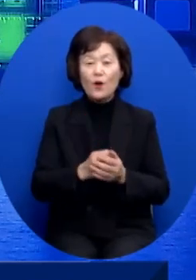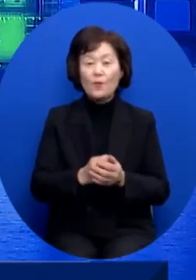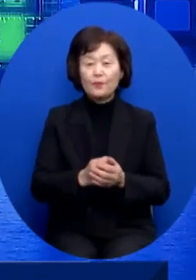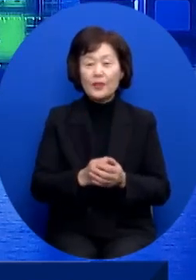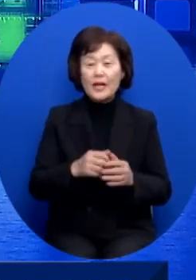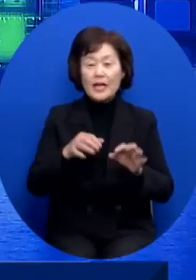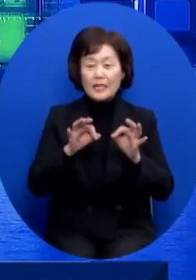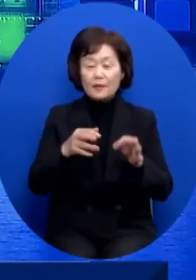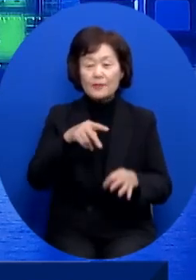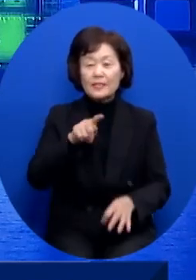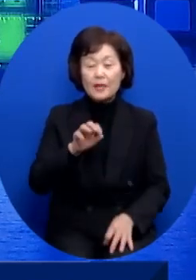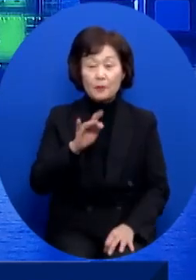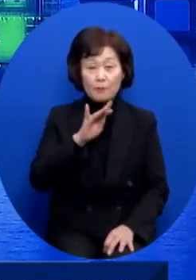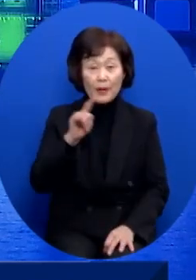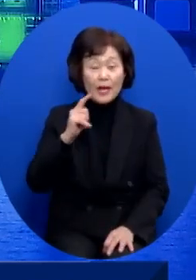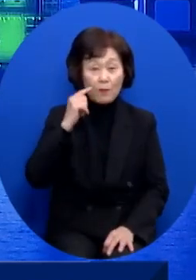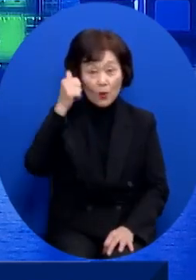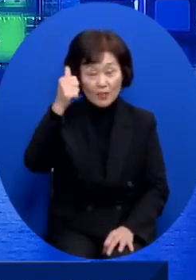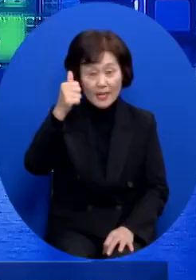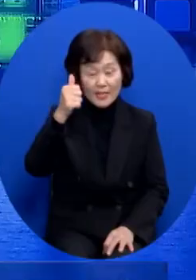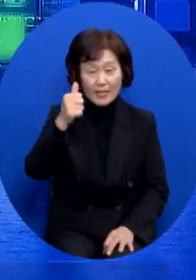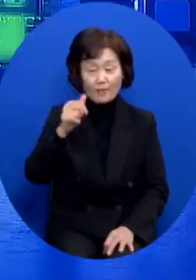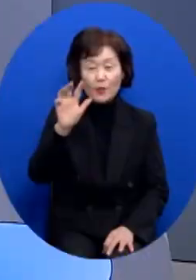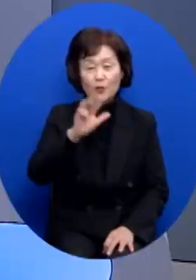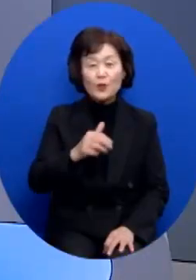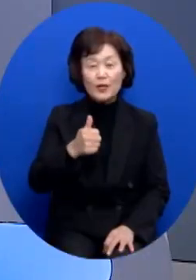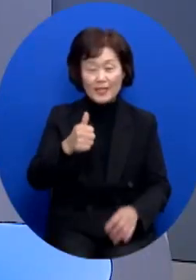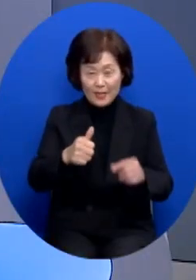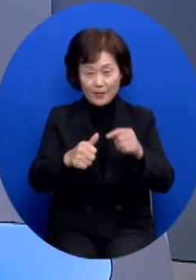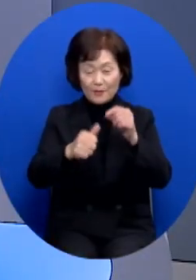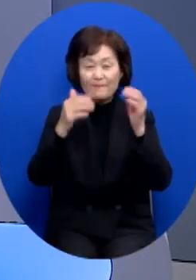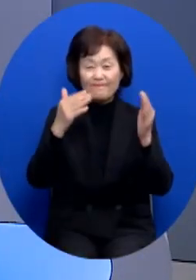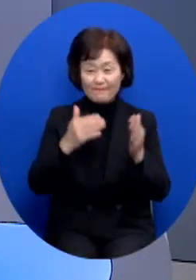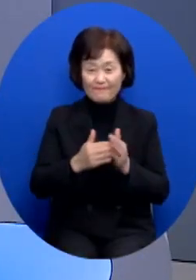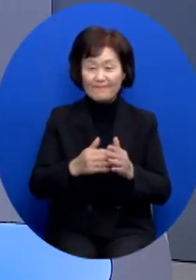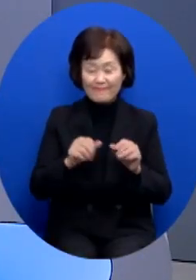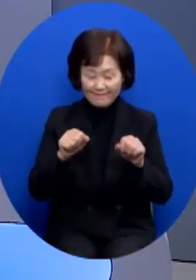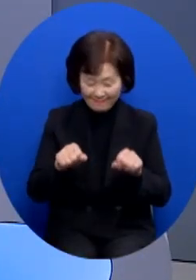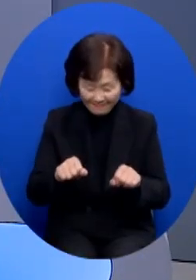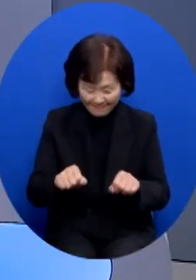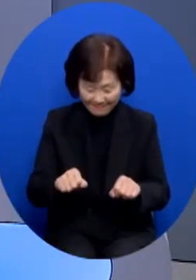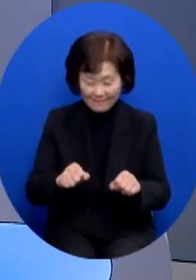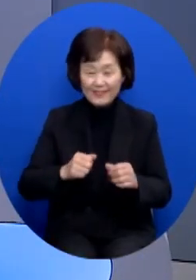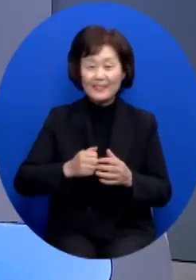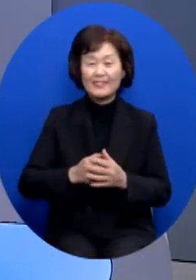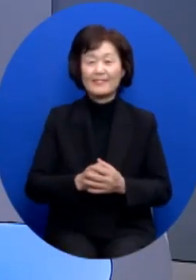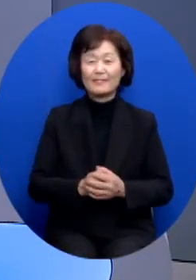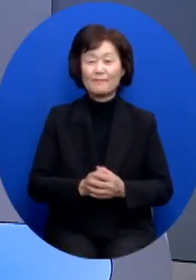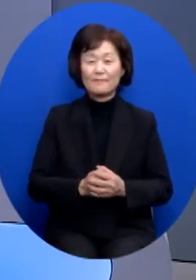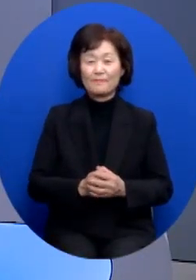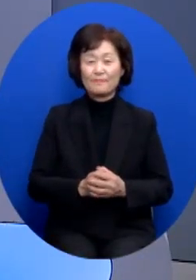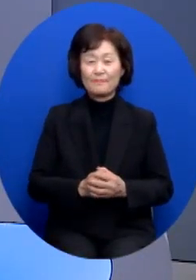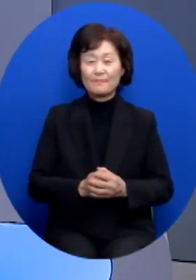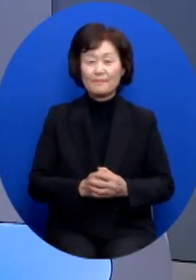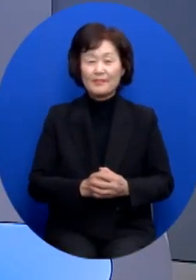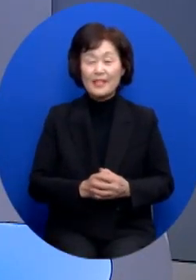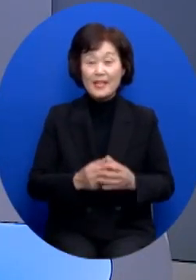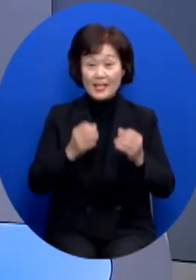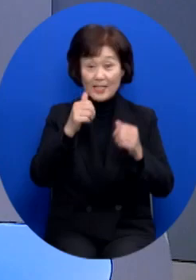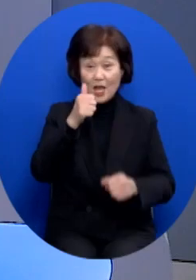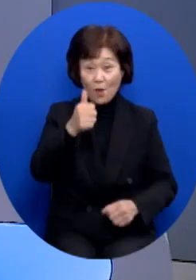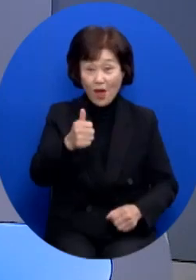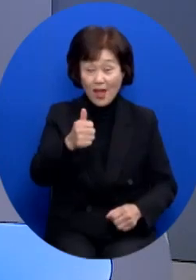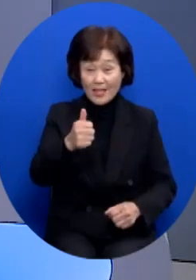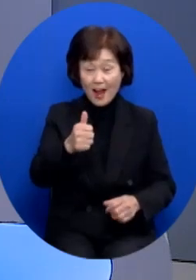김성배 신임 회장님 모시고 이야기 나눠봅니다 목사님 안녕하세요 안녕하십니까 아 먼저 신임 회장 선출